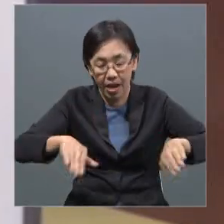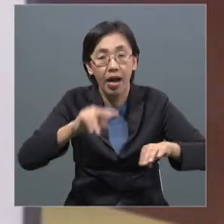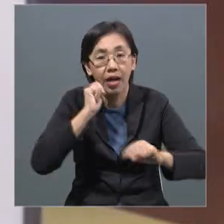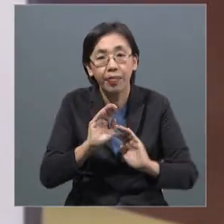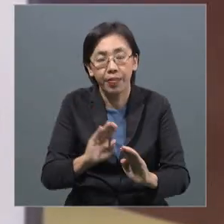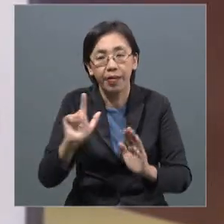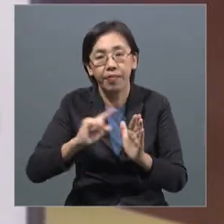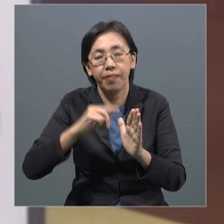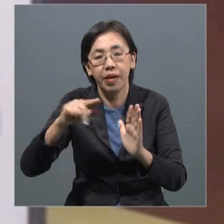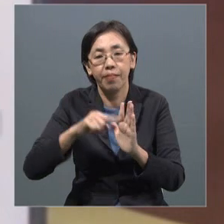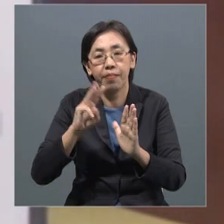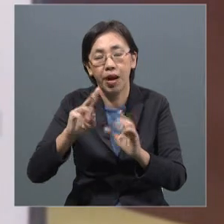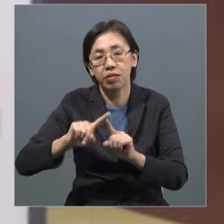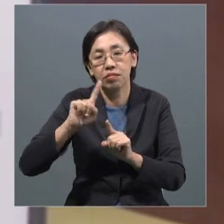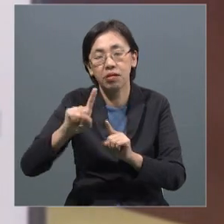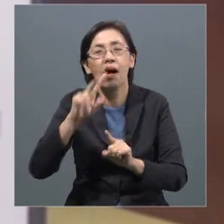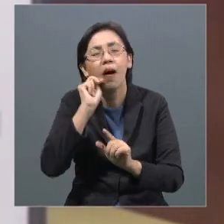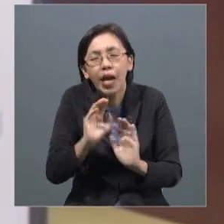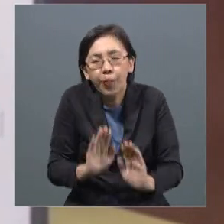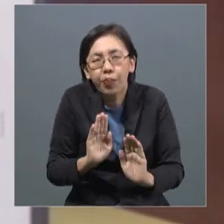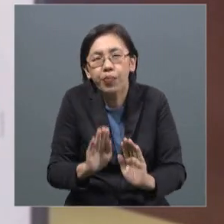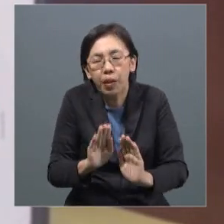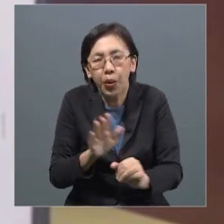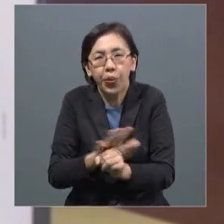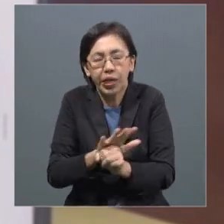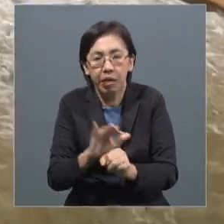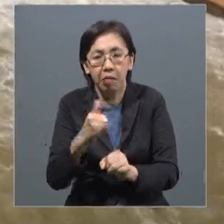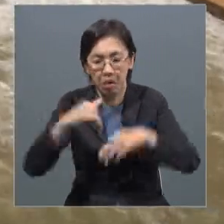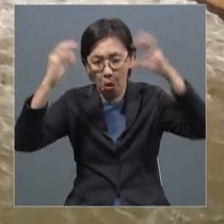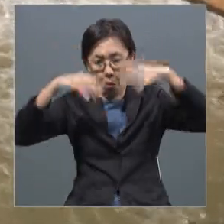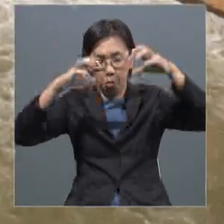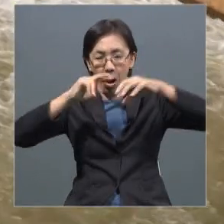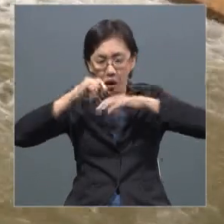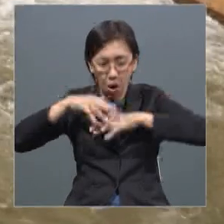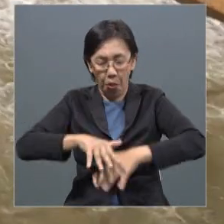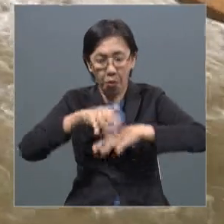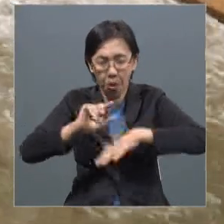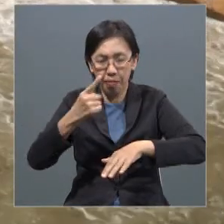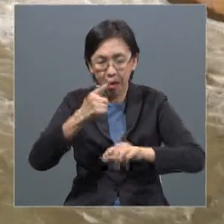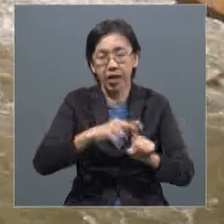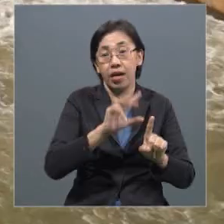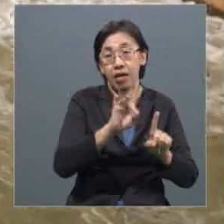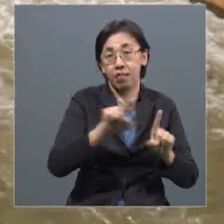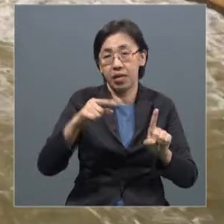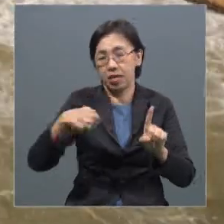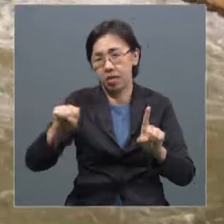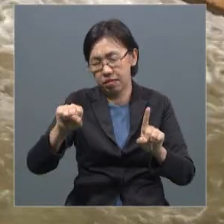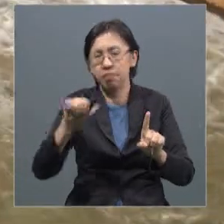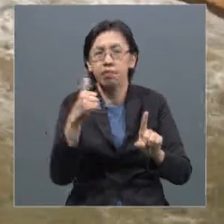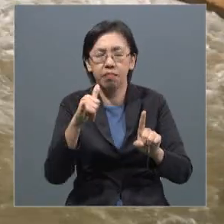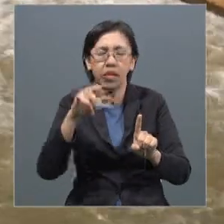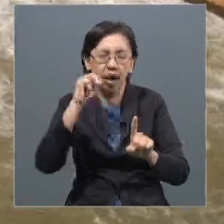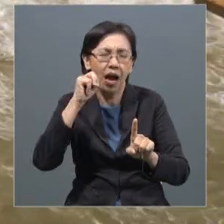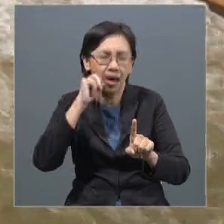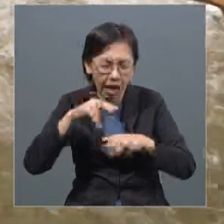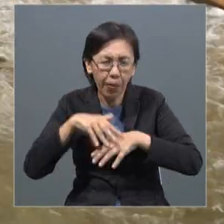ฉบับที่ 1เพื่อควบคุมระดับน้ำให้สามารถรองรับน้ำใหม่ในช่วงเดือนสิงหาคมถึงตุลาคมนี้จำเป็นต้องระบายน้ำ